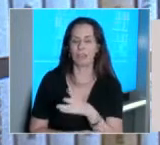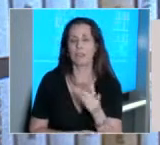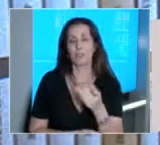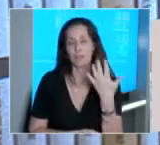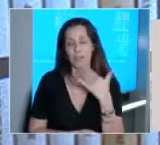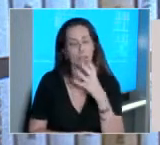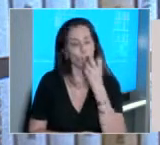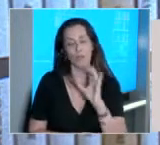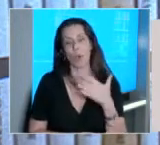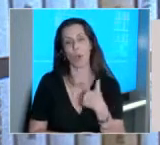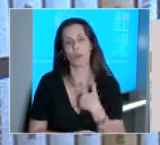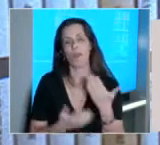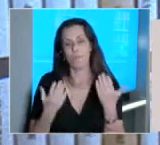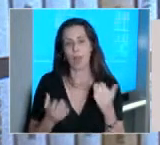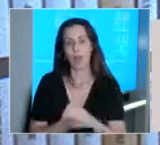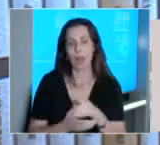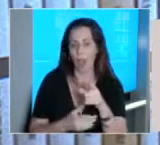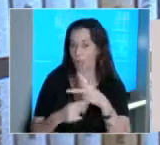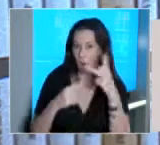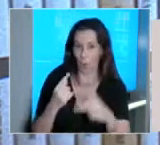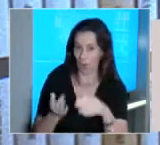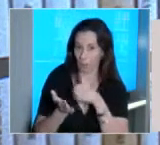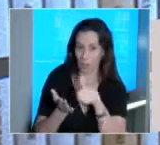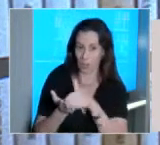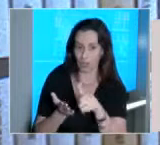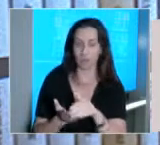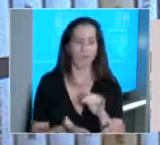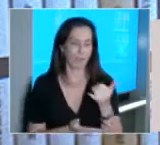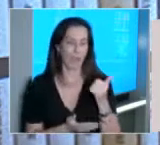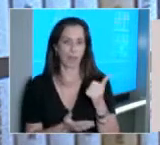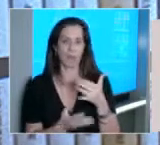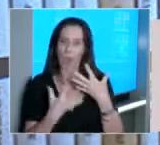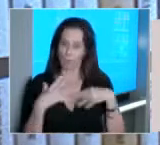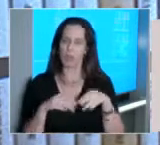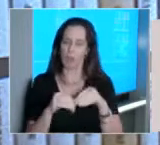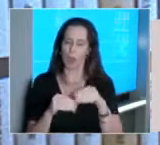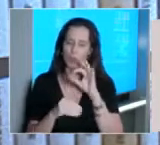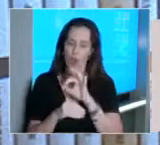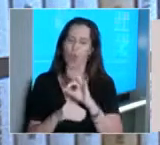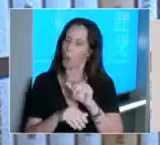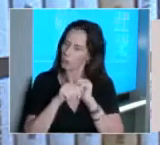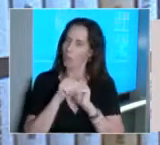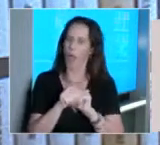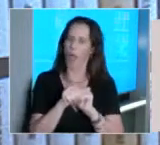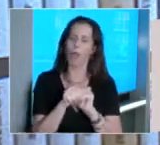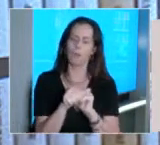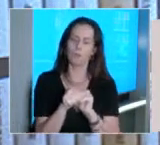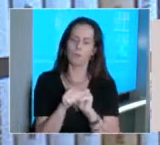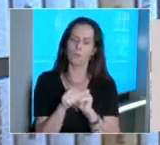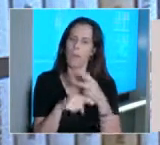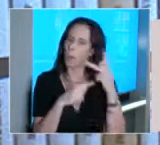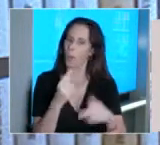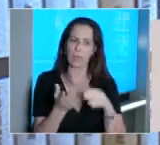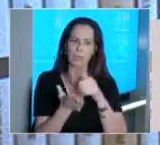וזה היה שובר לב, אבל... אבל הפרויקט ממשיך. כן, המשפחה ככה תמכה,